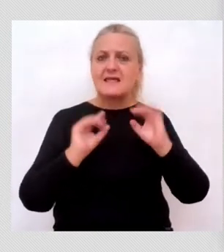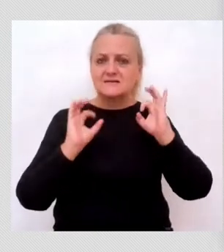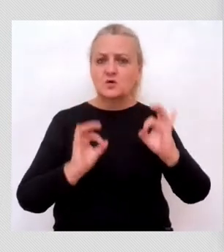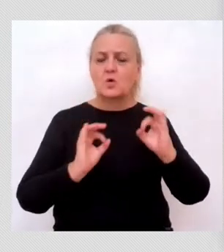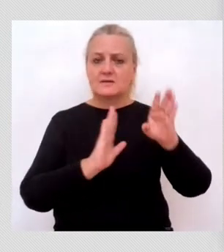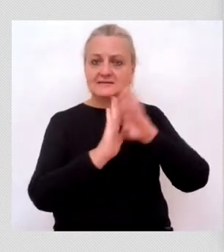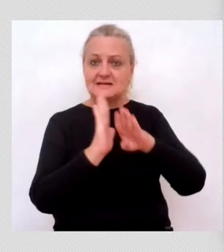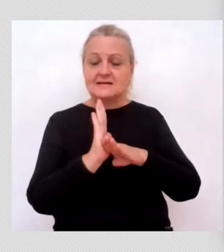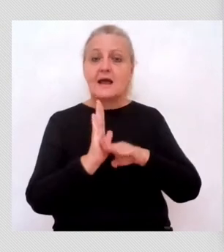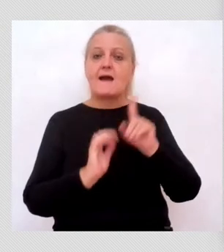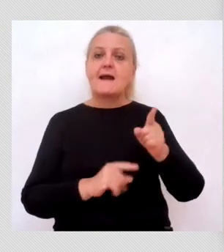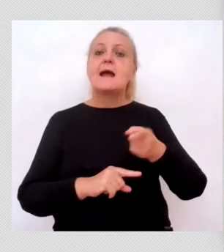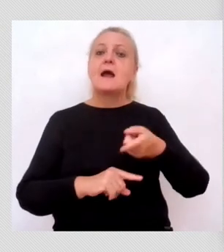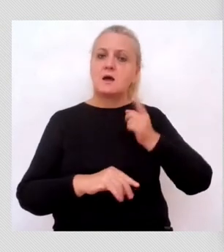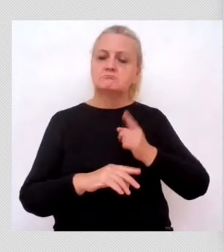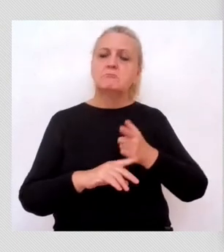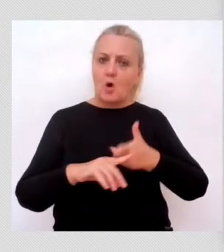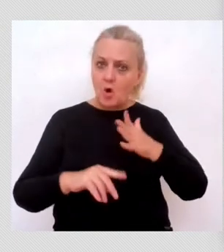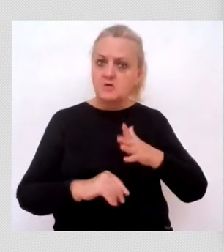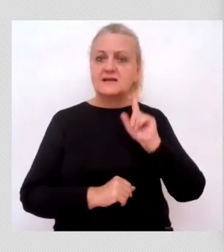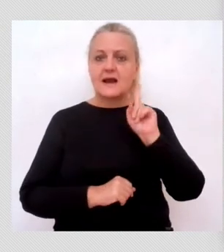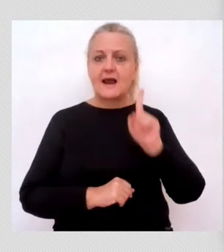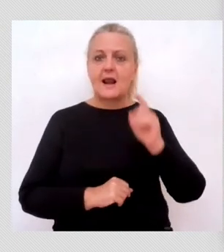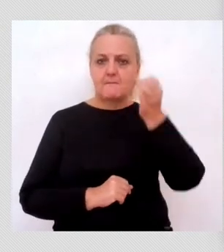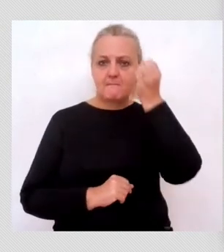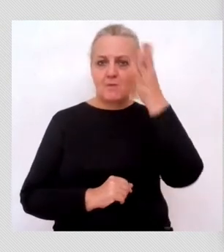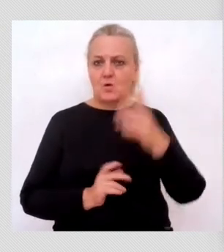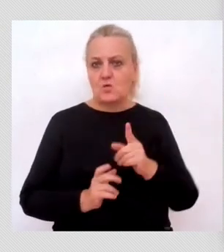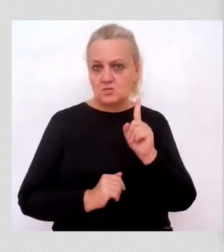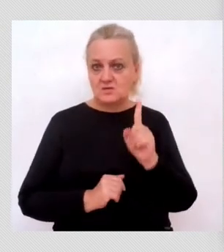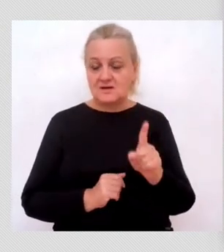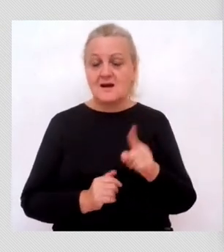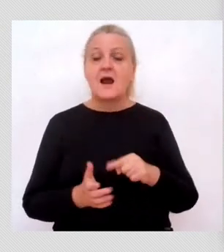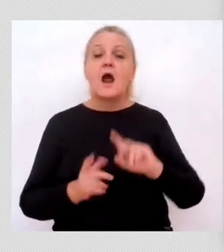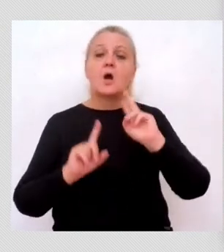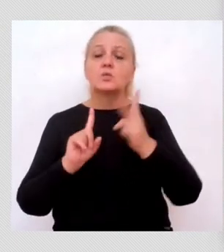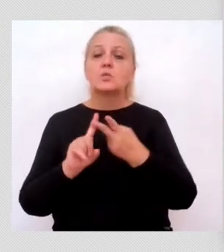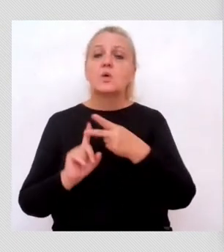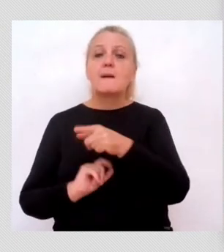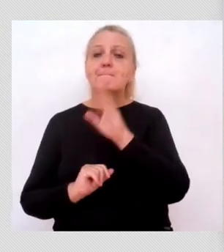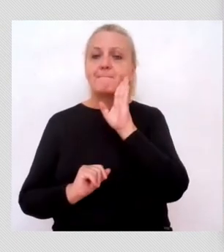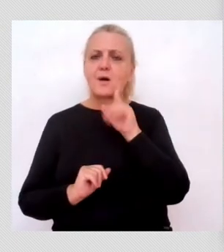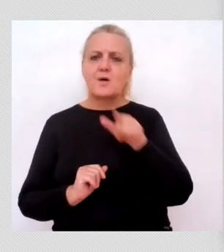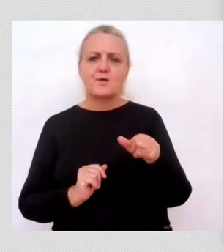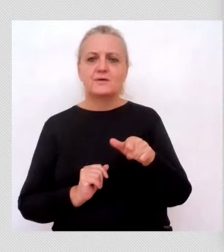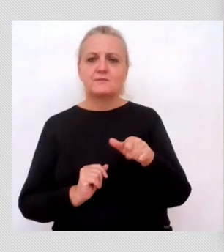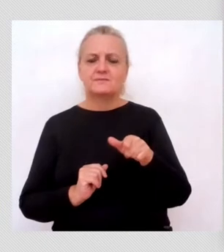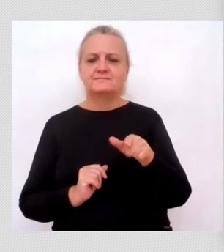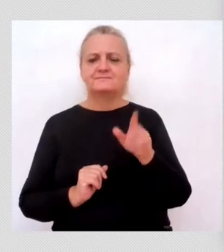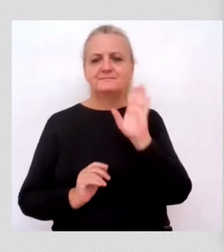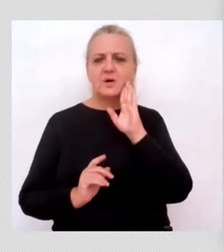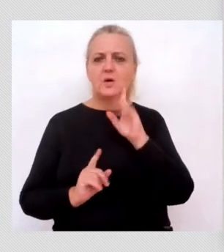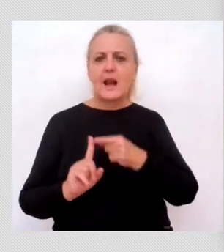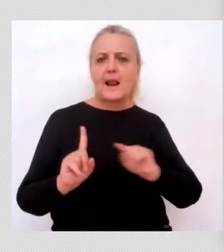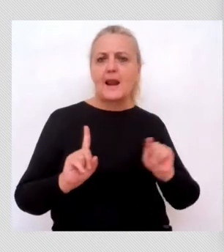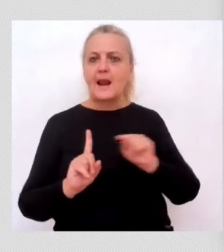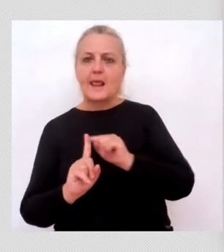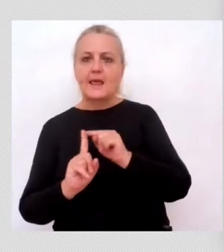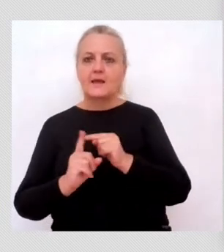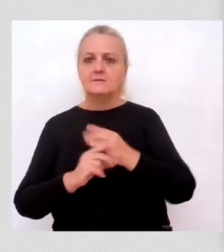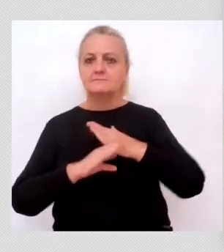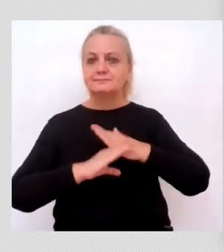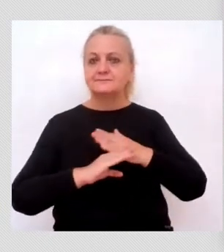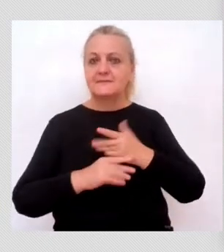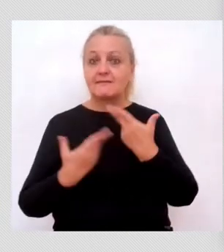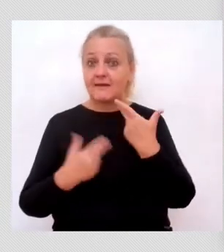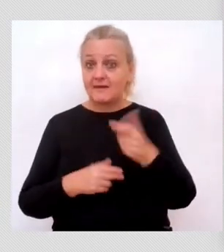rygorystyczne, ale mądre, a z drugiej strony nie zachęcające do ich obchodzenia i nie dające, oczywiście